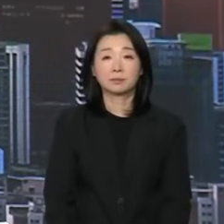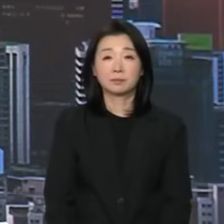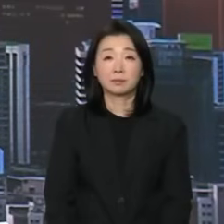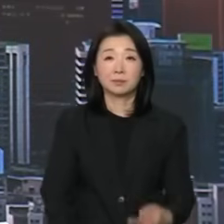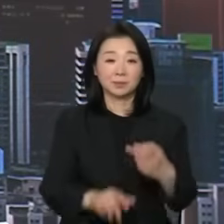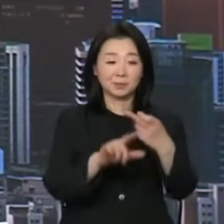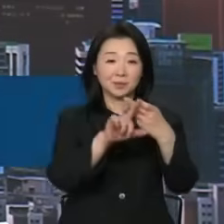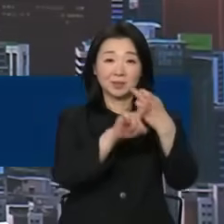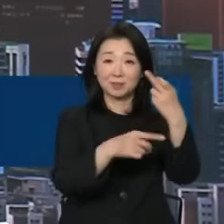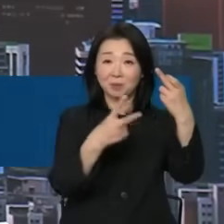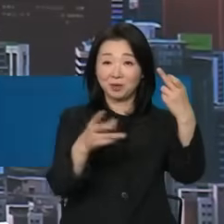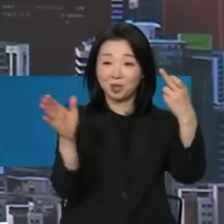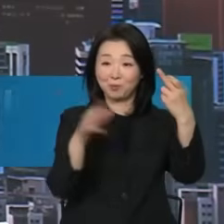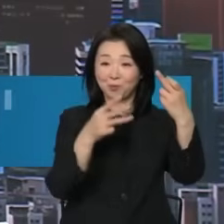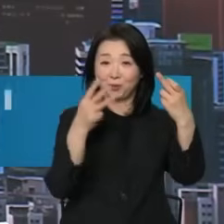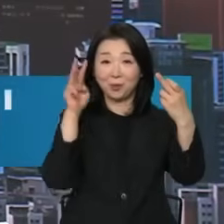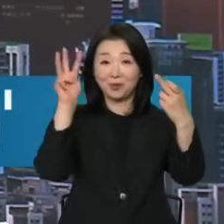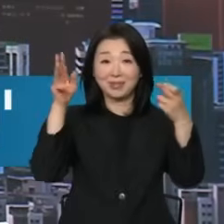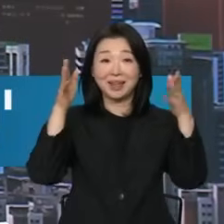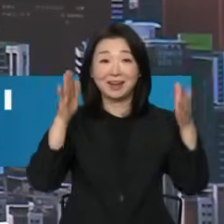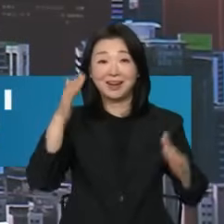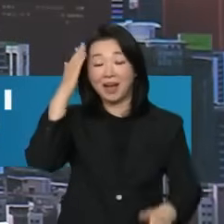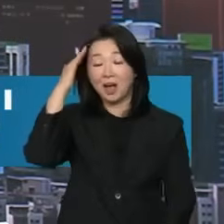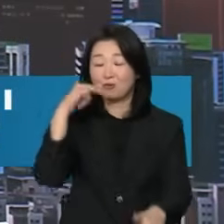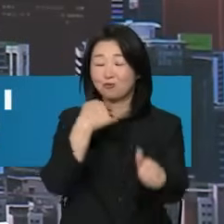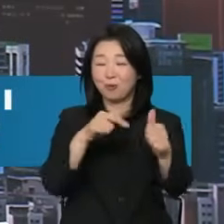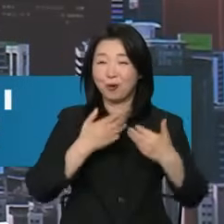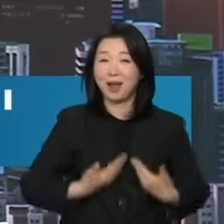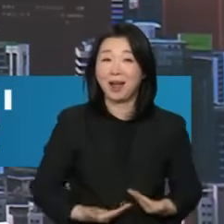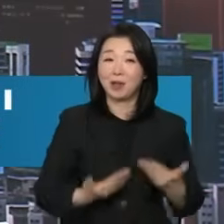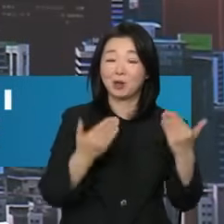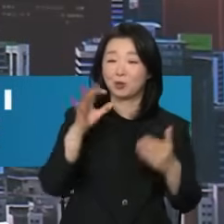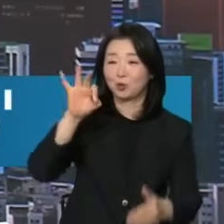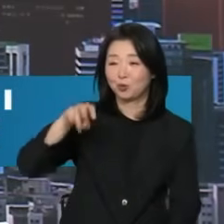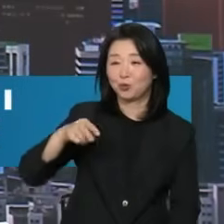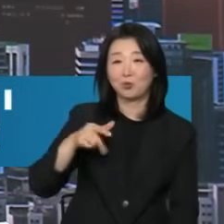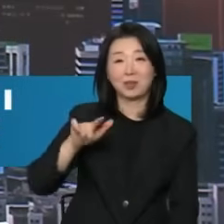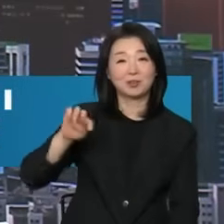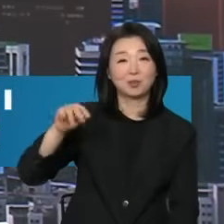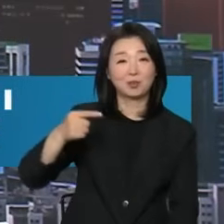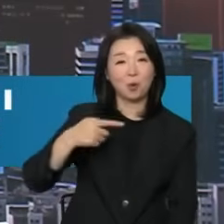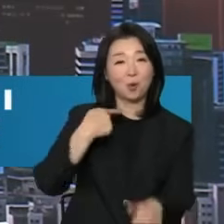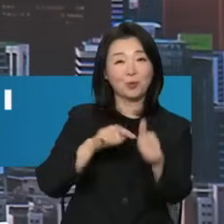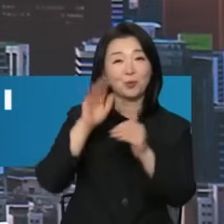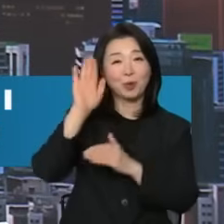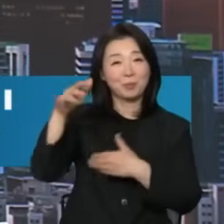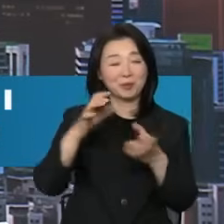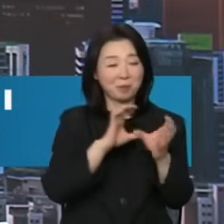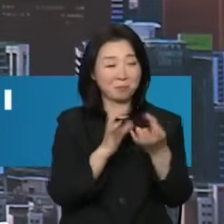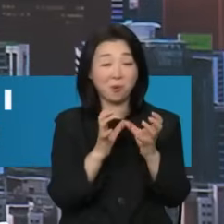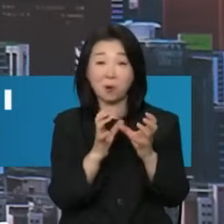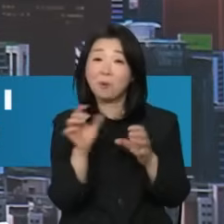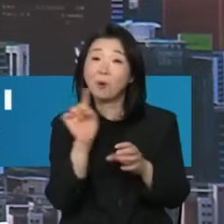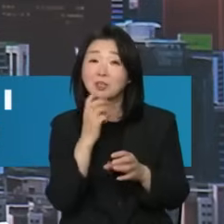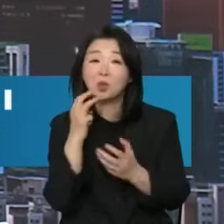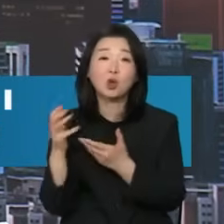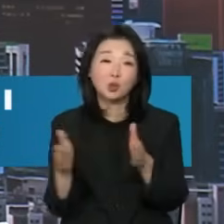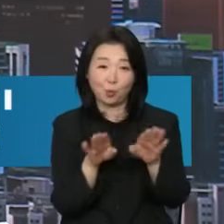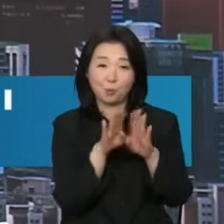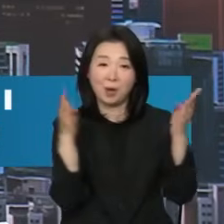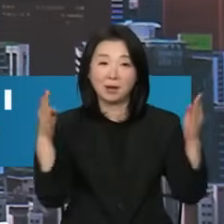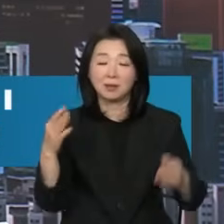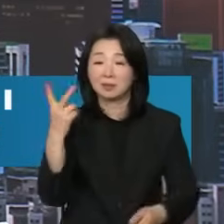다음 달 2일부터 4일 동안 한국의 교육을 알리는 유네스코 교육의 미래 국제포럼이 경기도에서 열립니다.